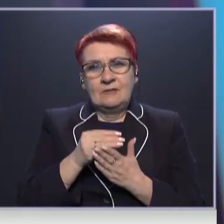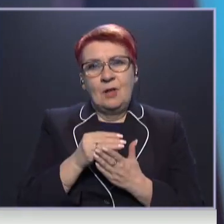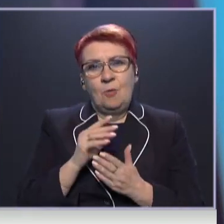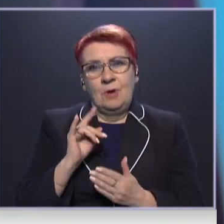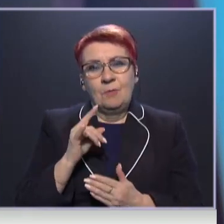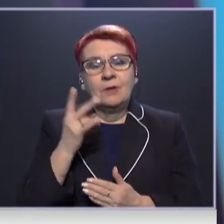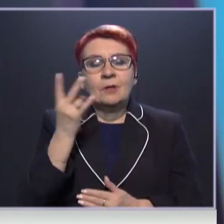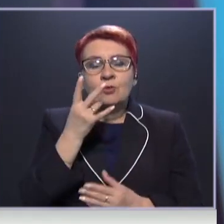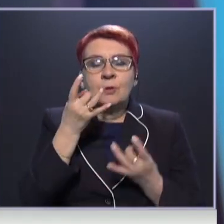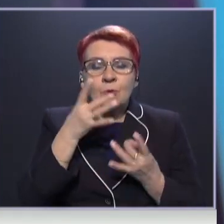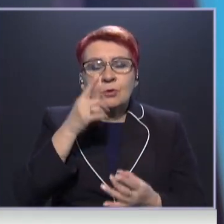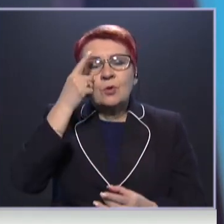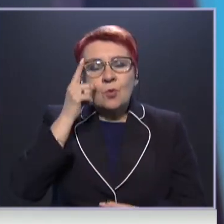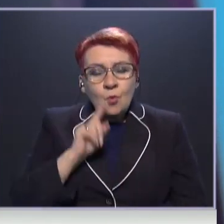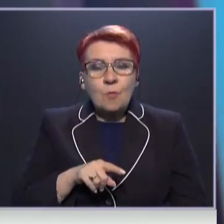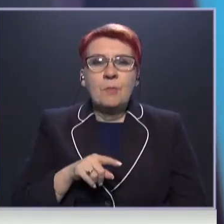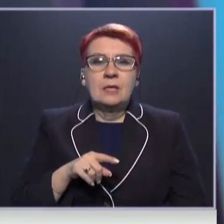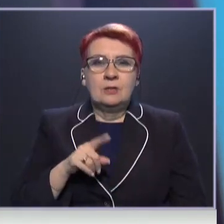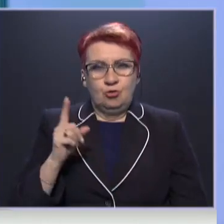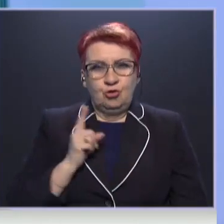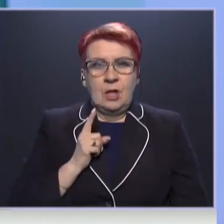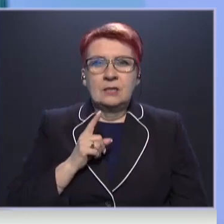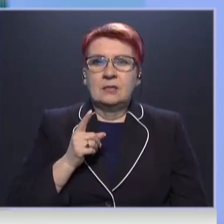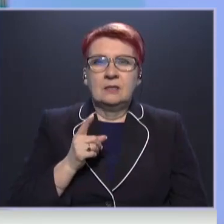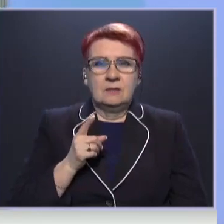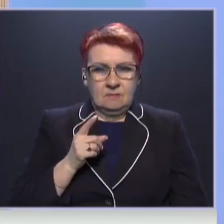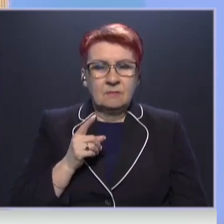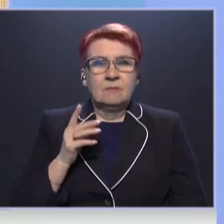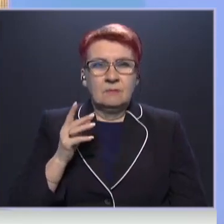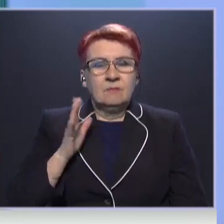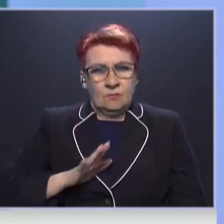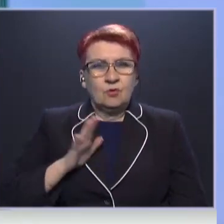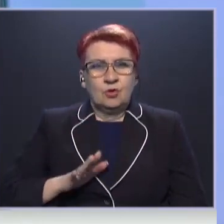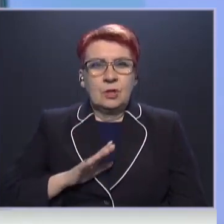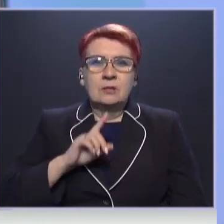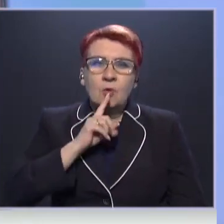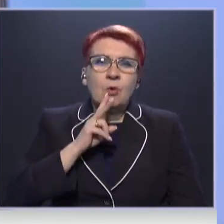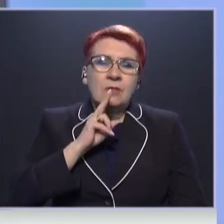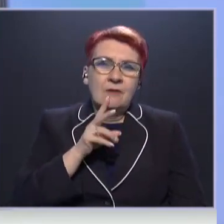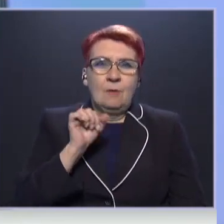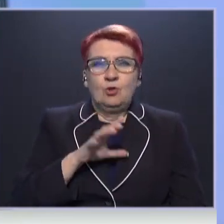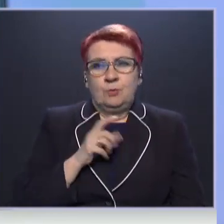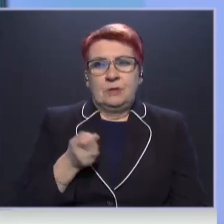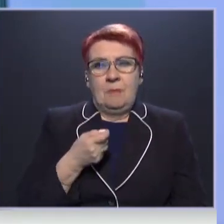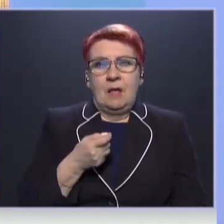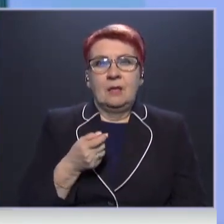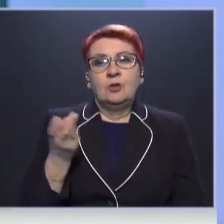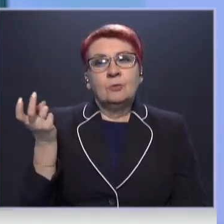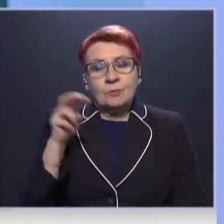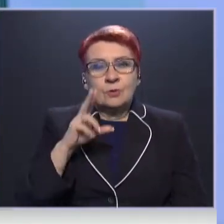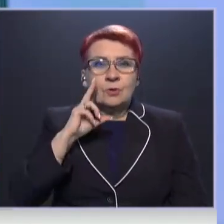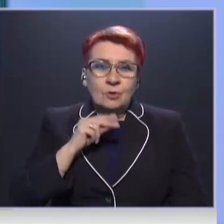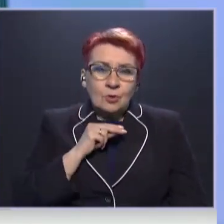нужно меньше ждать. Иногда года, двух недостаточно, да, чтобы человек обратился, где-то пришел в сознание, пришел, так сказать,